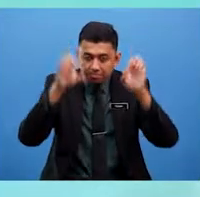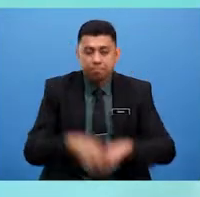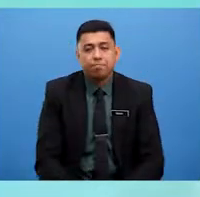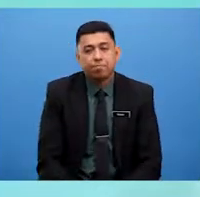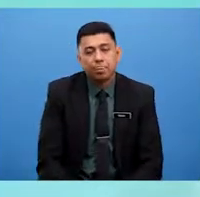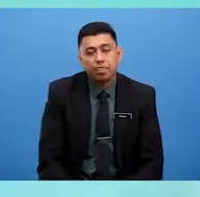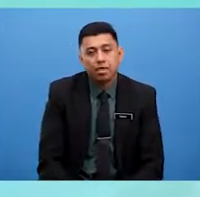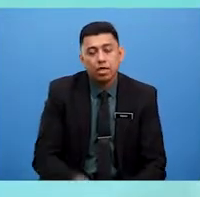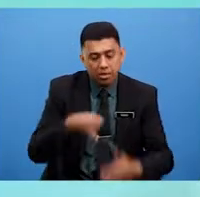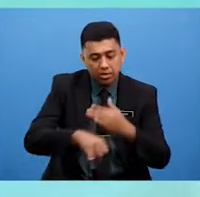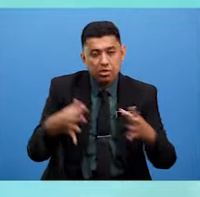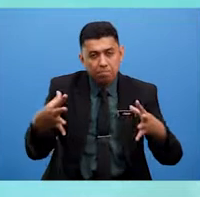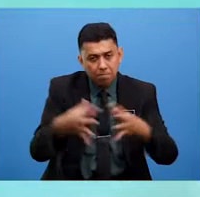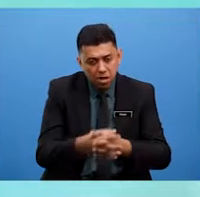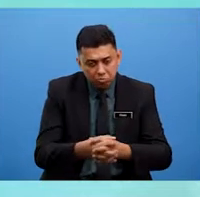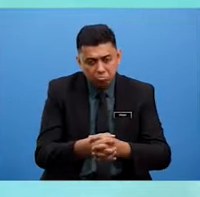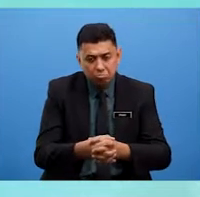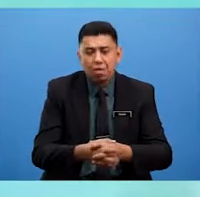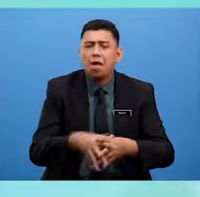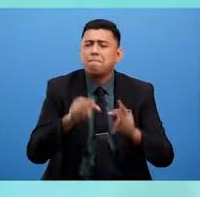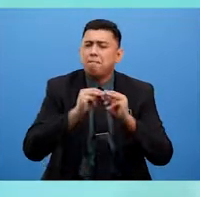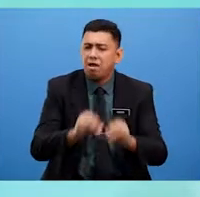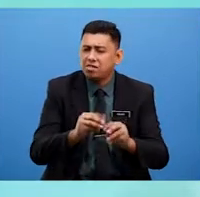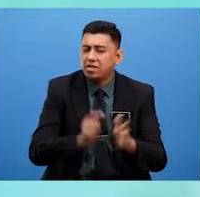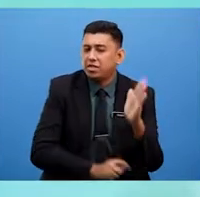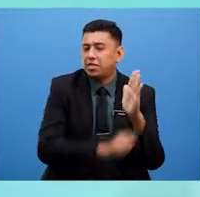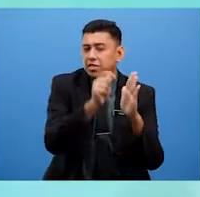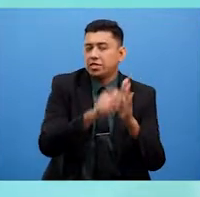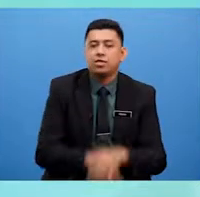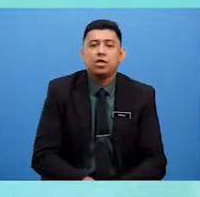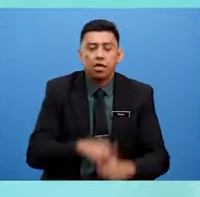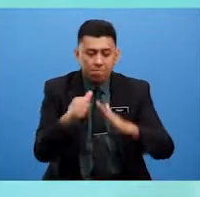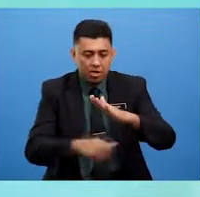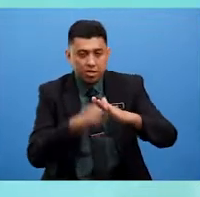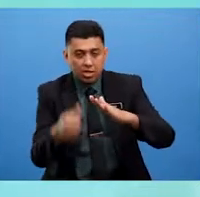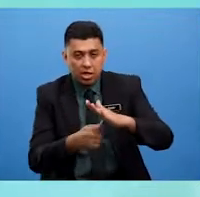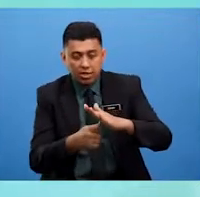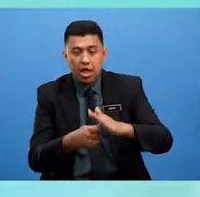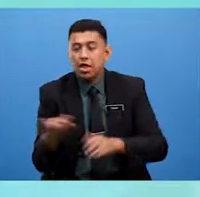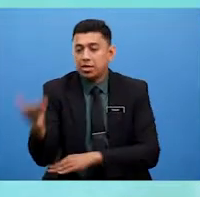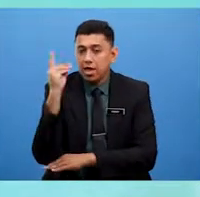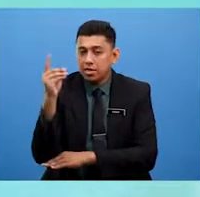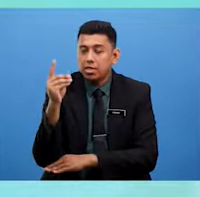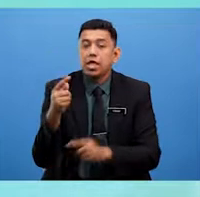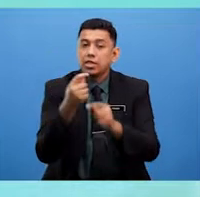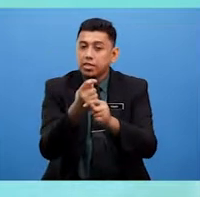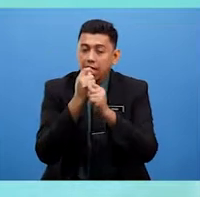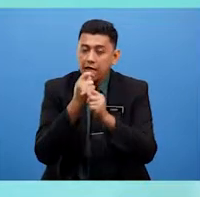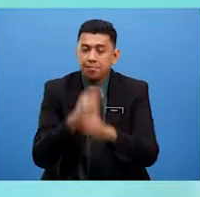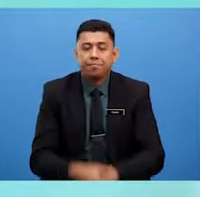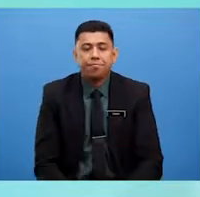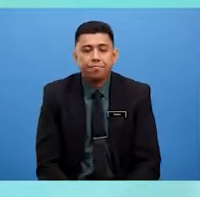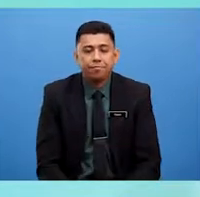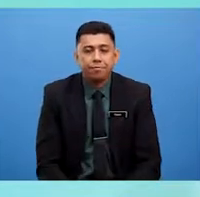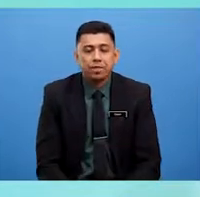Isi padu latihan masih tinggi pada fasa ini bagi sukan yang berasaskan daya tahan sementara intensiti